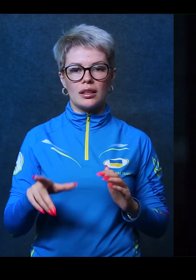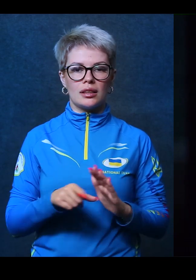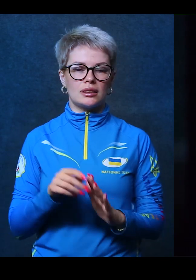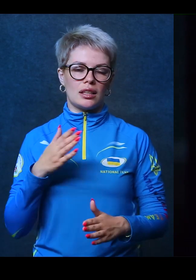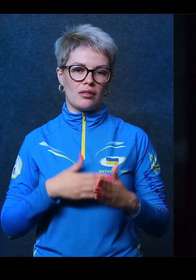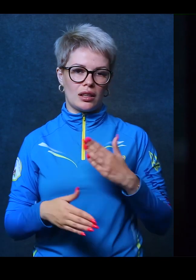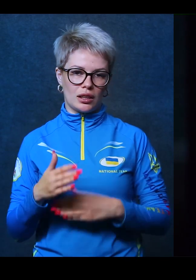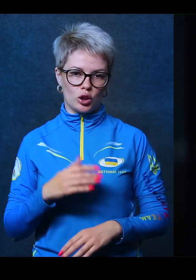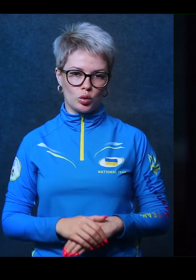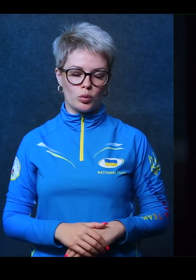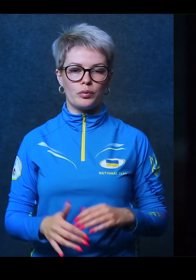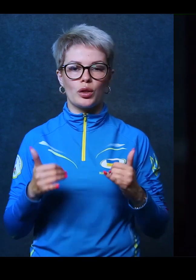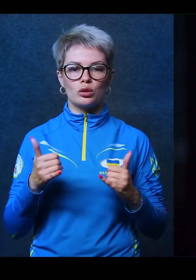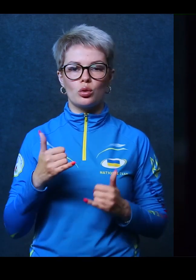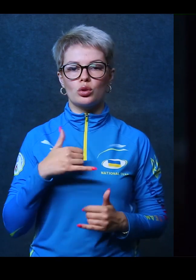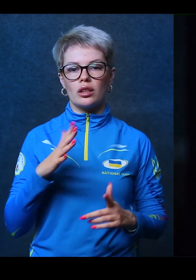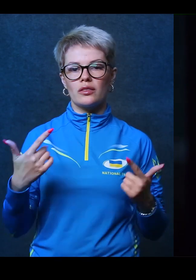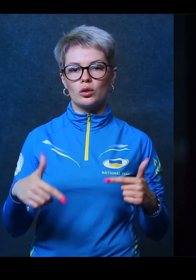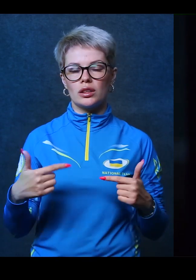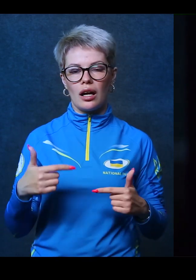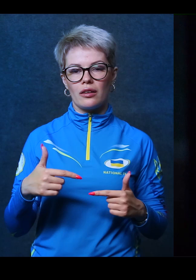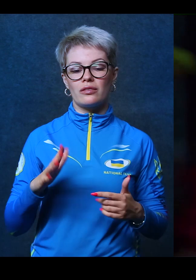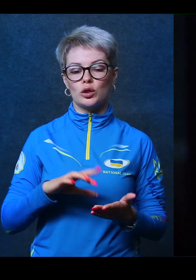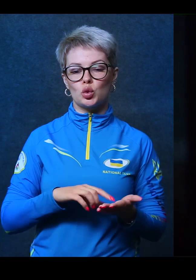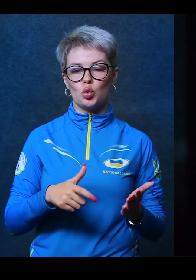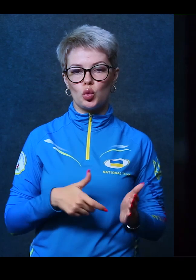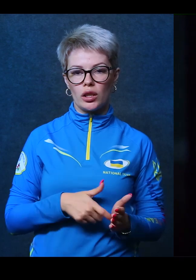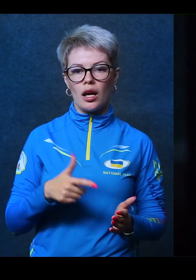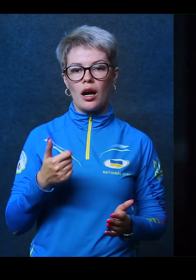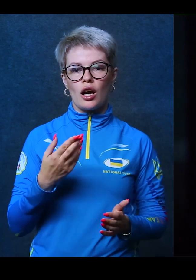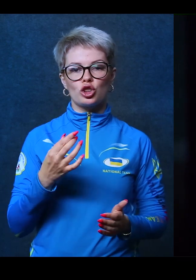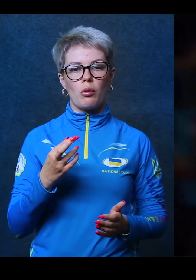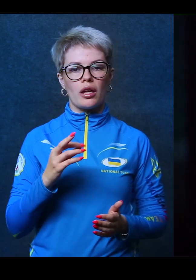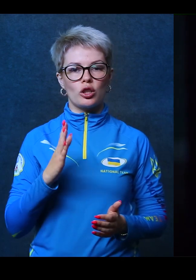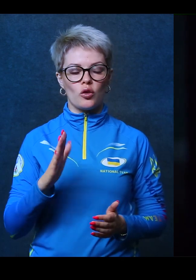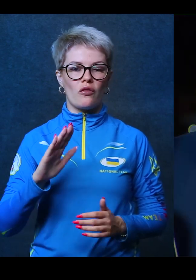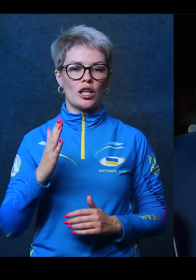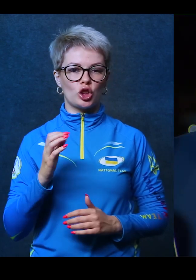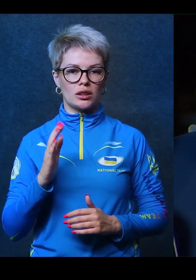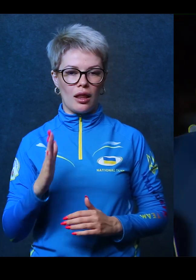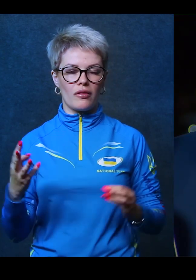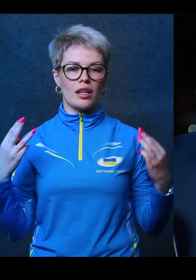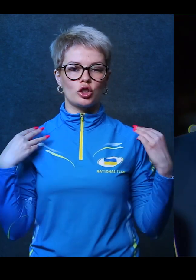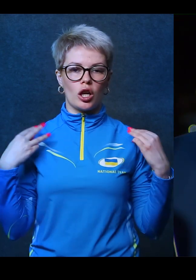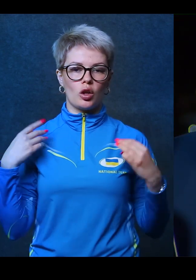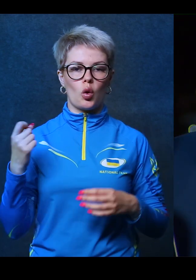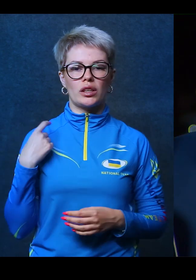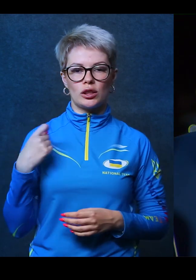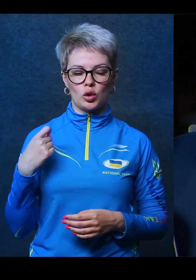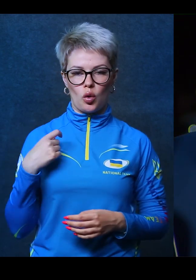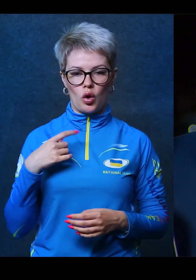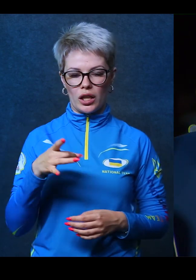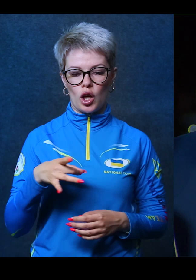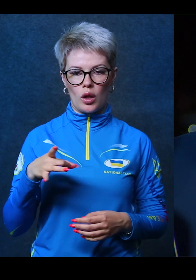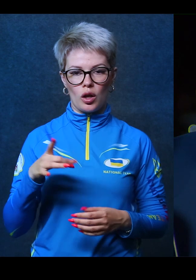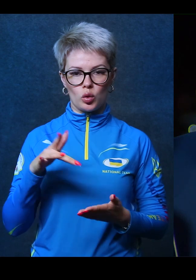з інвалідністю. Сьогодні у нас в гостях в студії Гашабоязов В'ячеслав, начальник Одеського